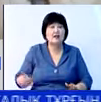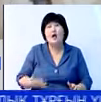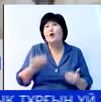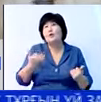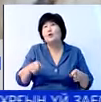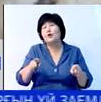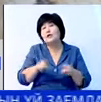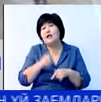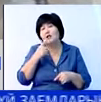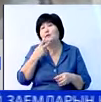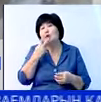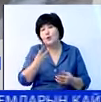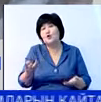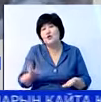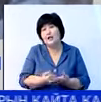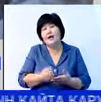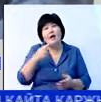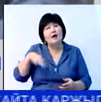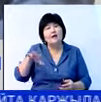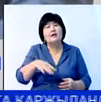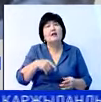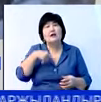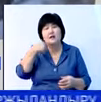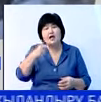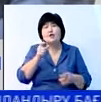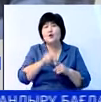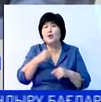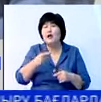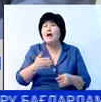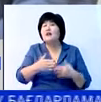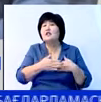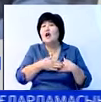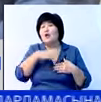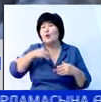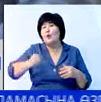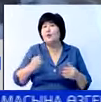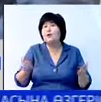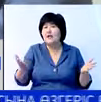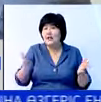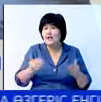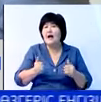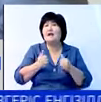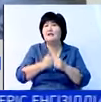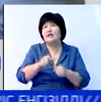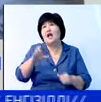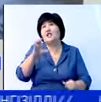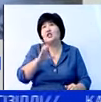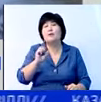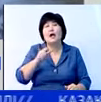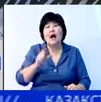соған және бір көз жеткіздік. Елге уәлі сөзін айталған, жанына көп дос жақынды жиялған жан Сейілбек